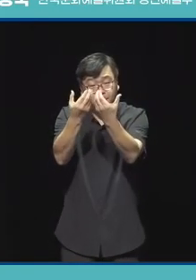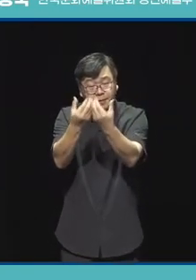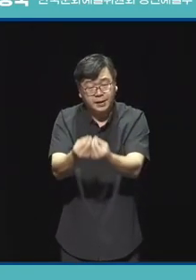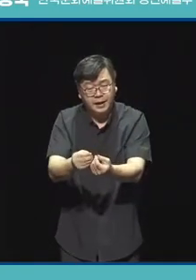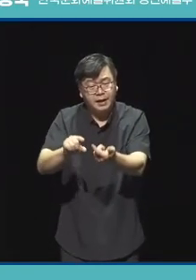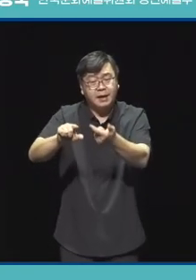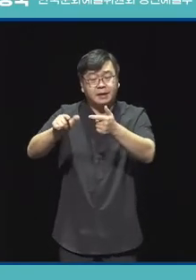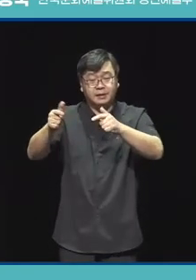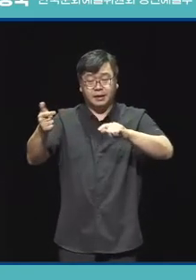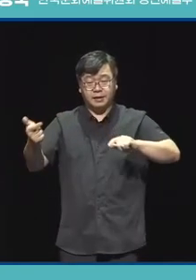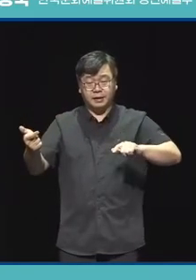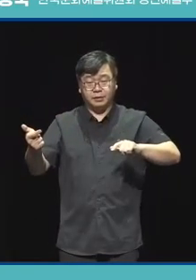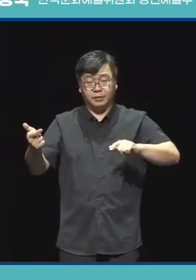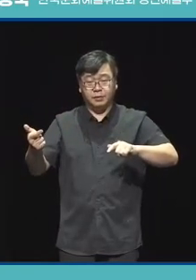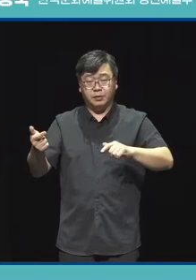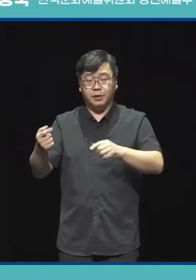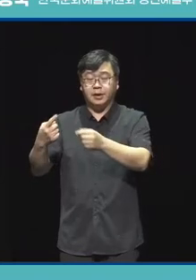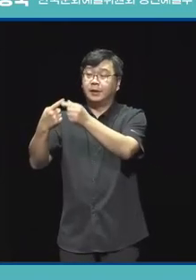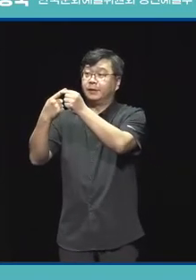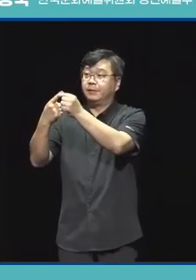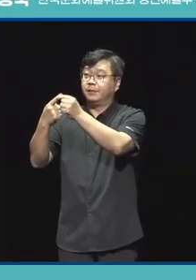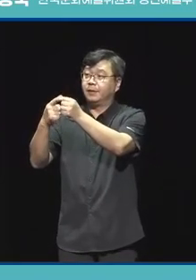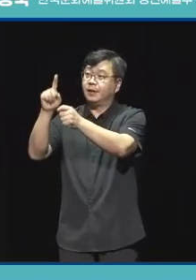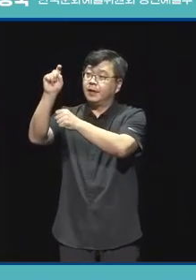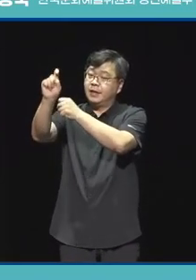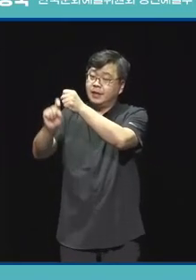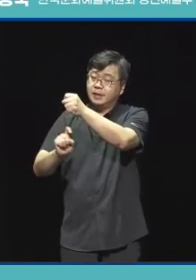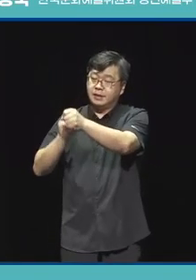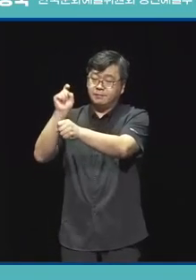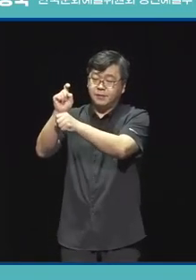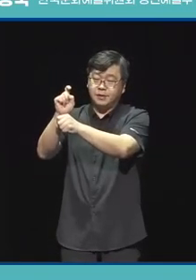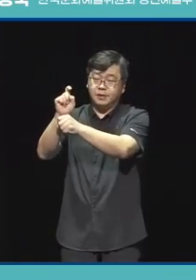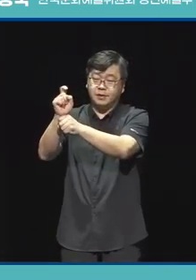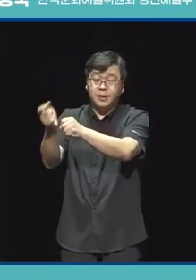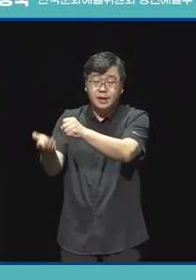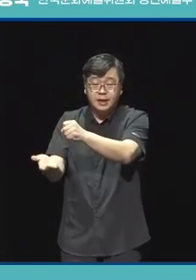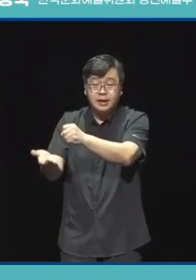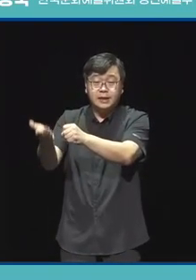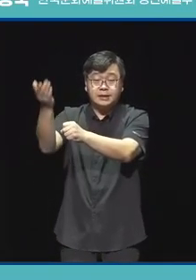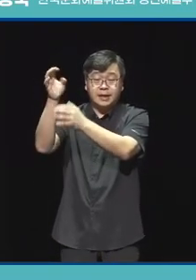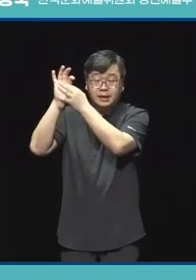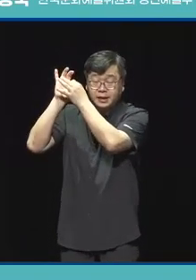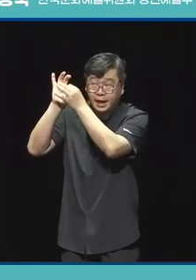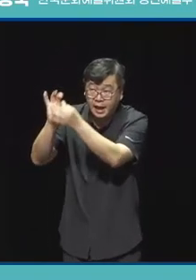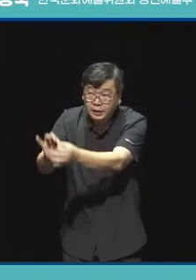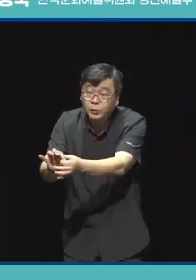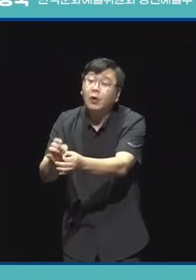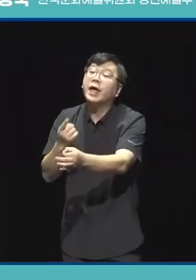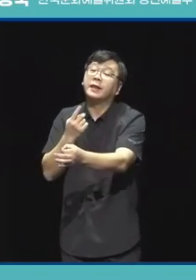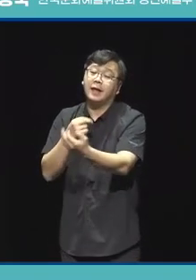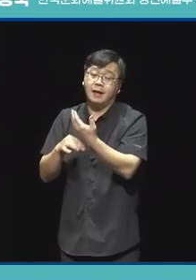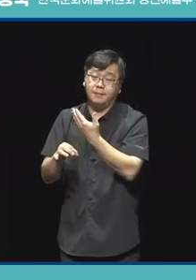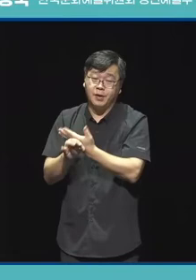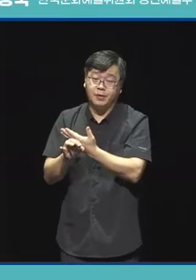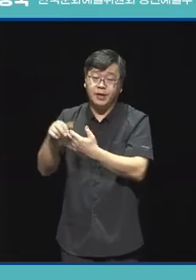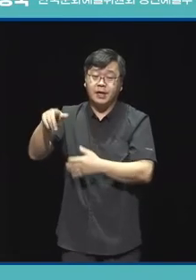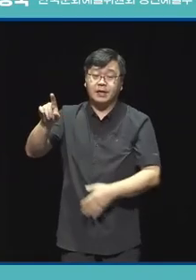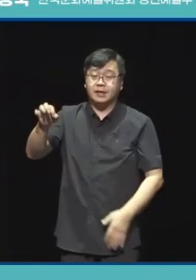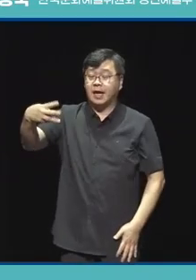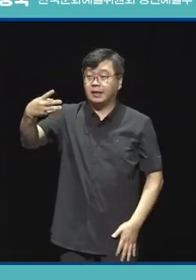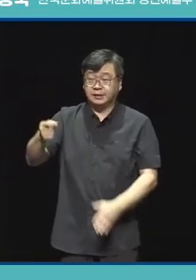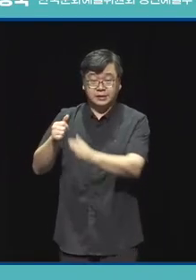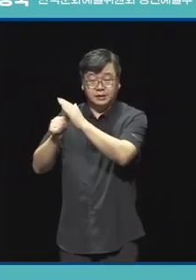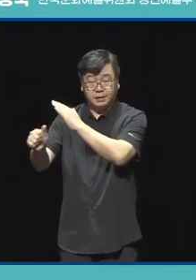좋겠는데요 10년 이상의 연례적으로 개최된 공연 예술제를 저희가 장르 대표 공인의 숙제라고 하고요 우수공연예술제